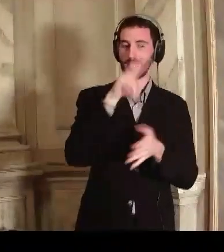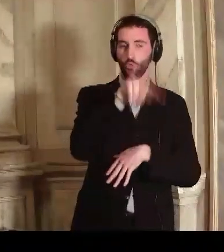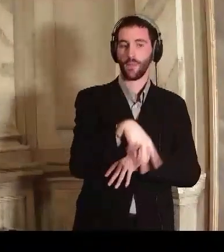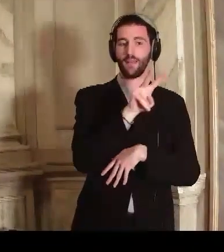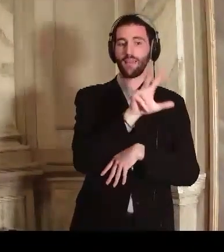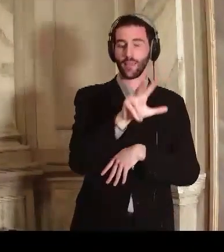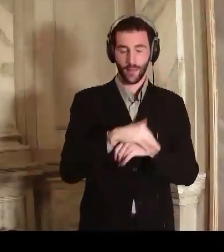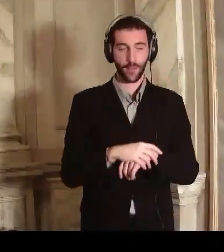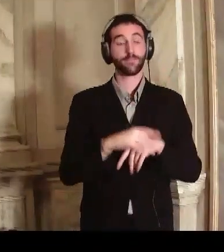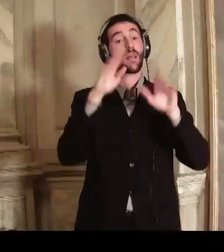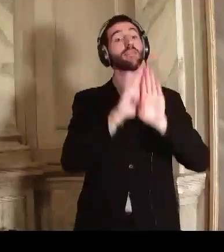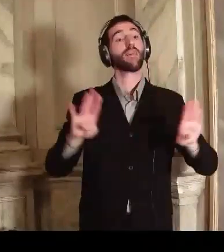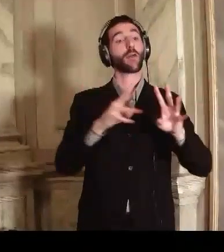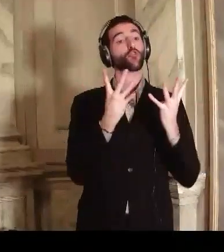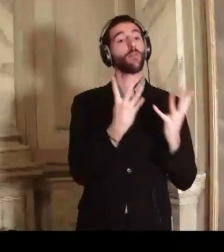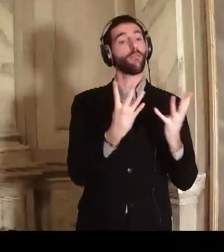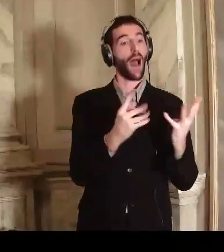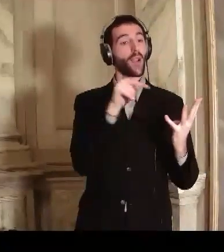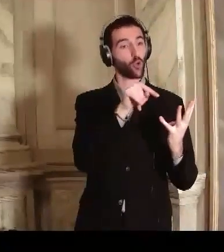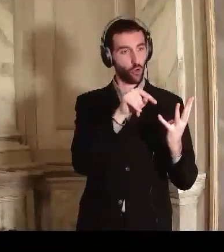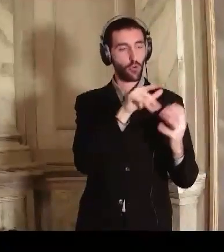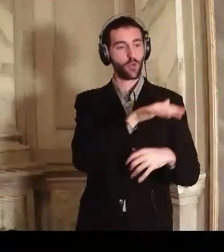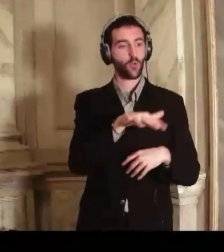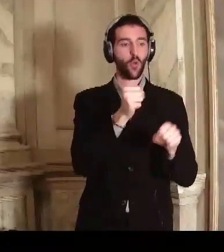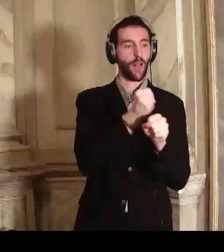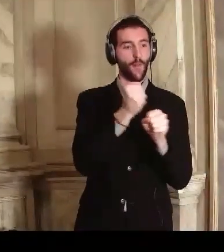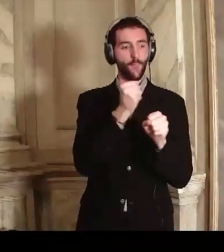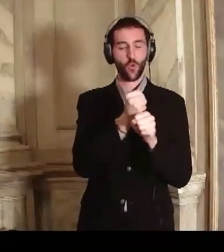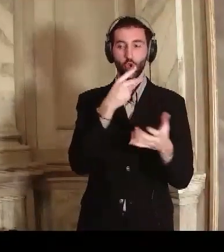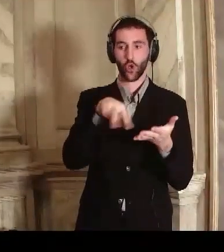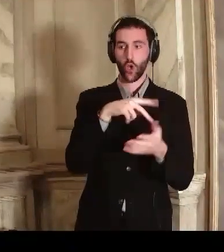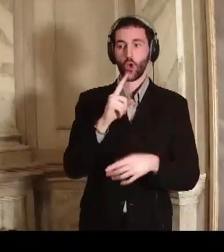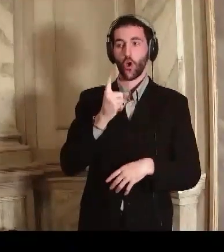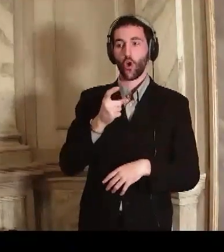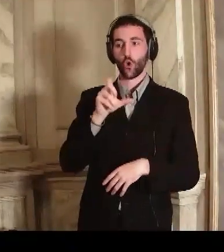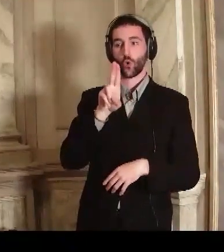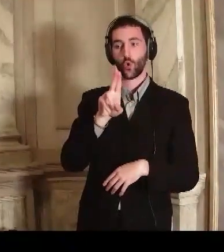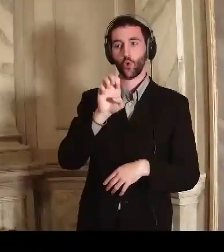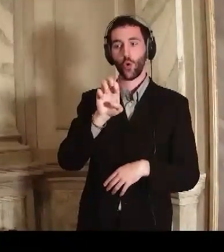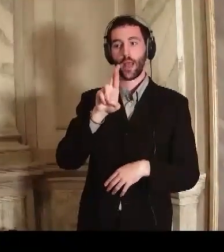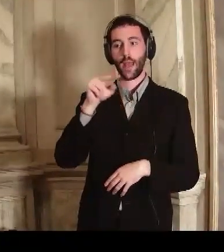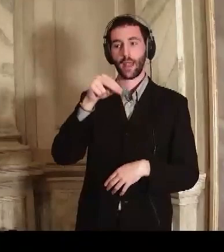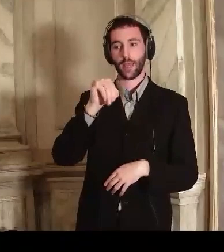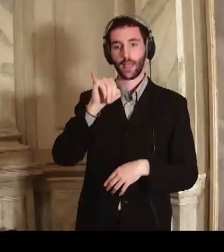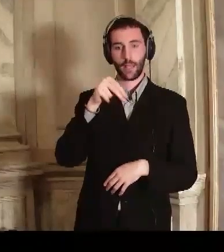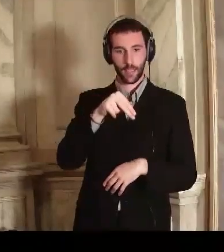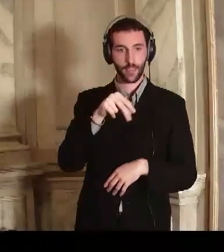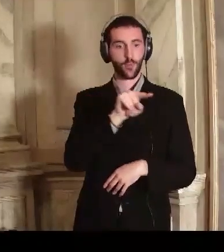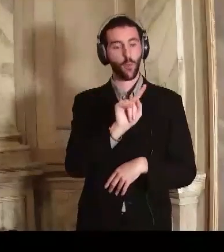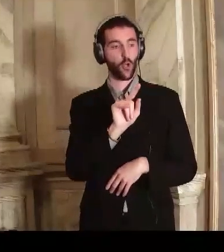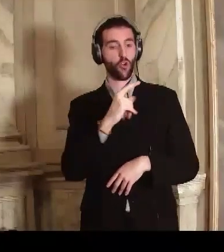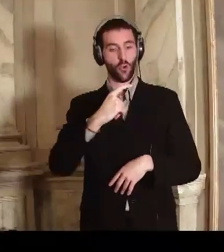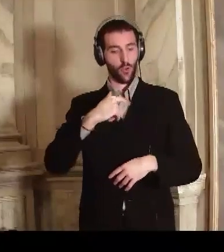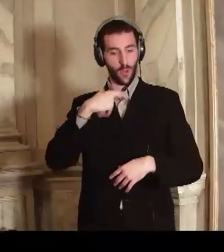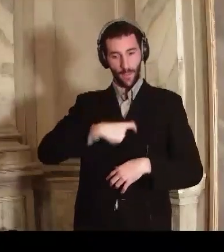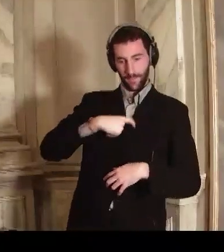Parco il lavoro coreografico di Lucy Guerin, Split, acuto ed elegante, rifletterà i dilemmi della relazione con se stessi e con